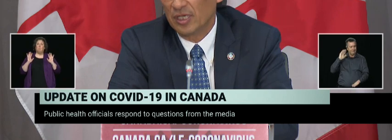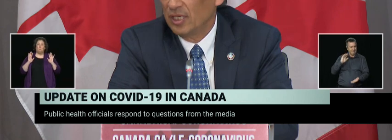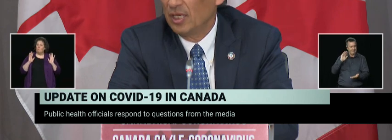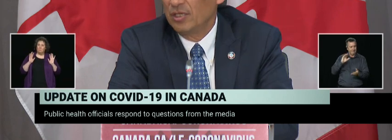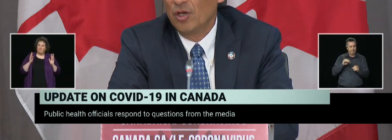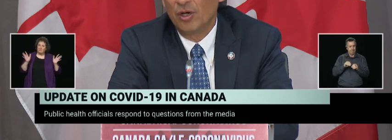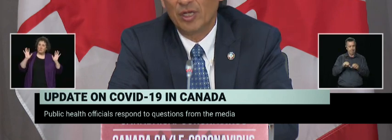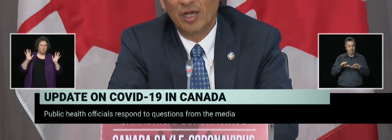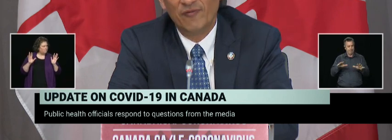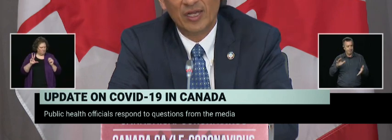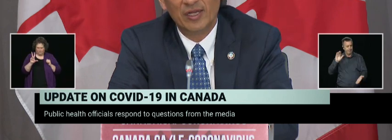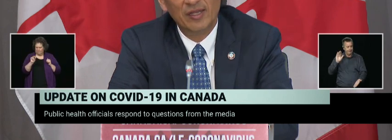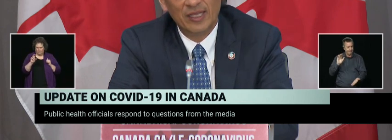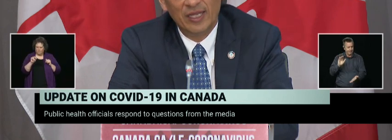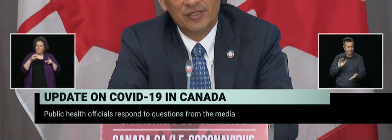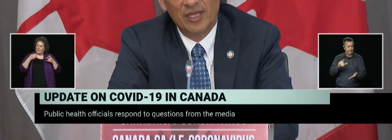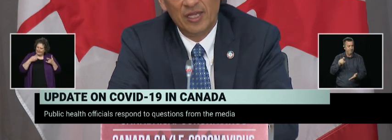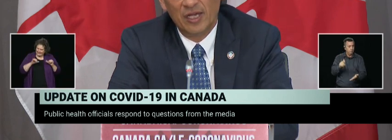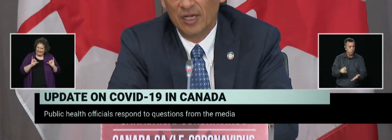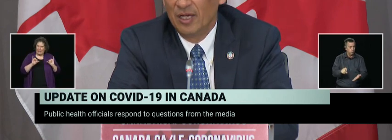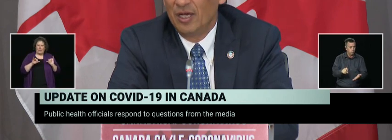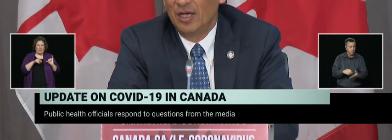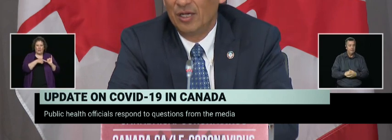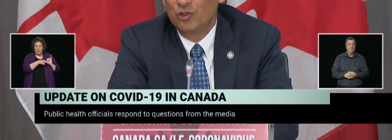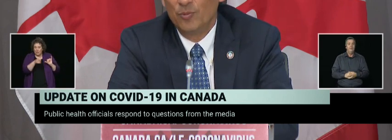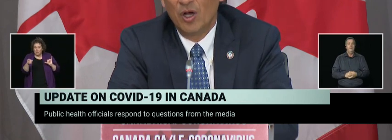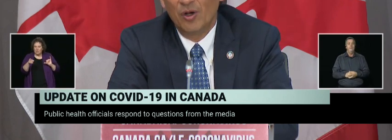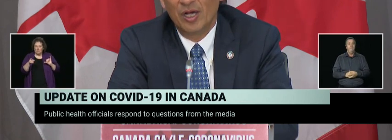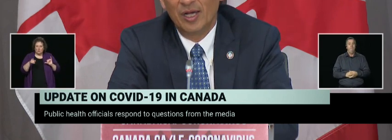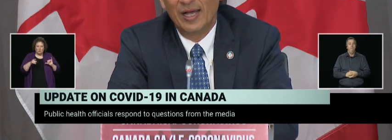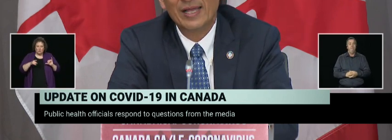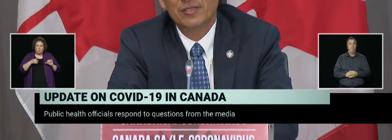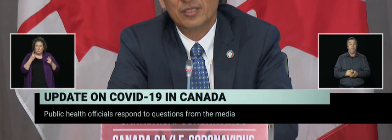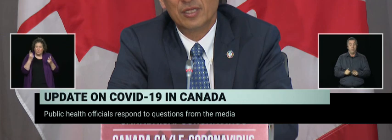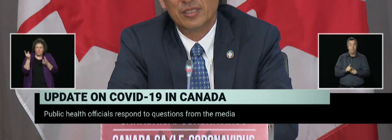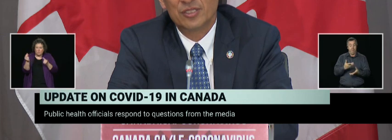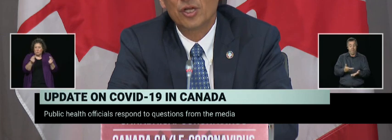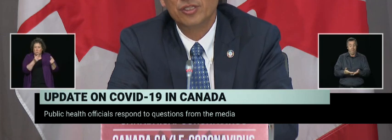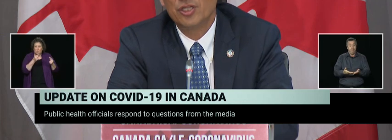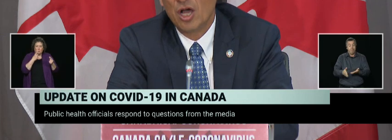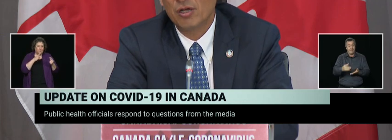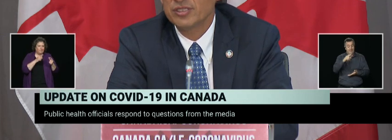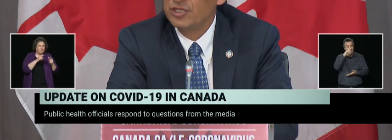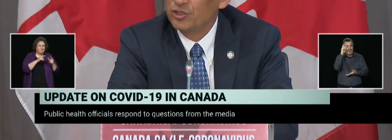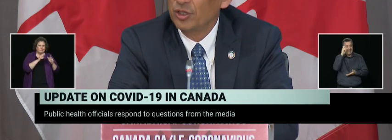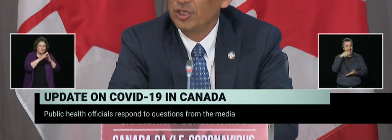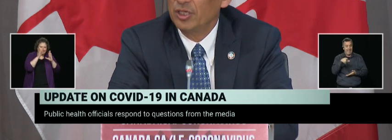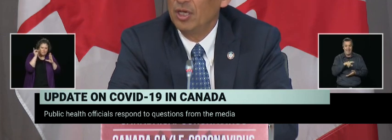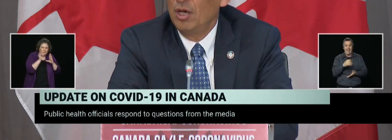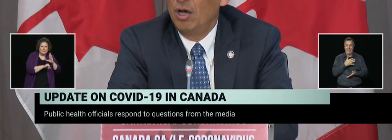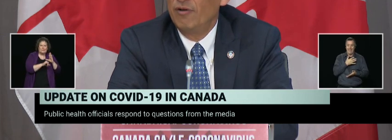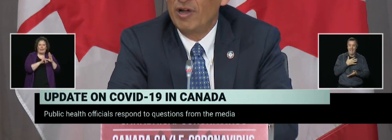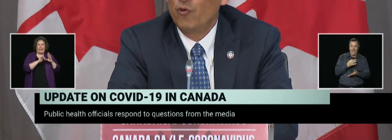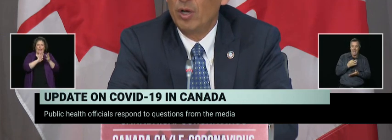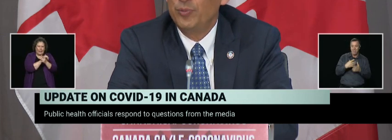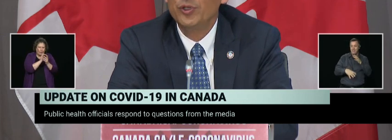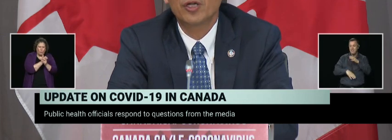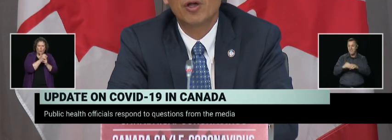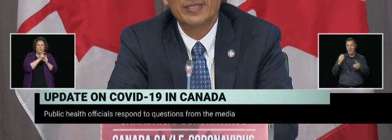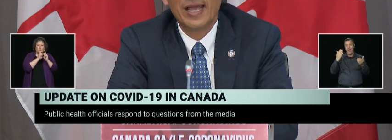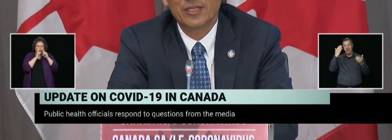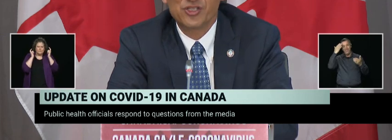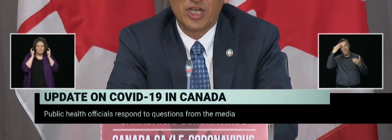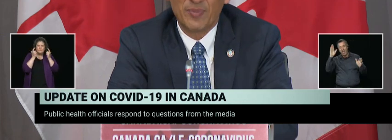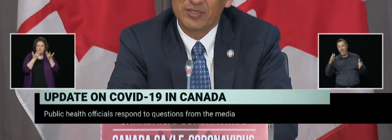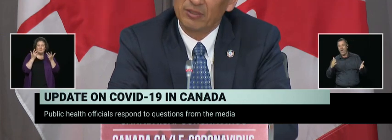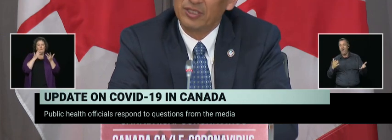virus. Donc, avec l'été, tout le monde a hâte de sortir dehors. C'est sûr qu'on va avoir plus